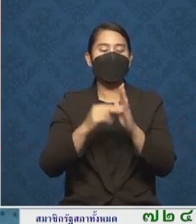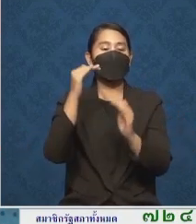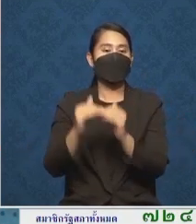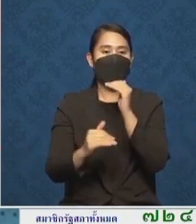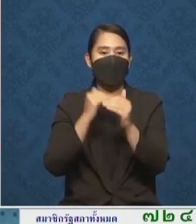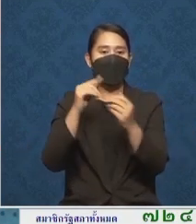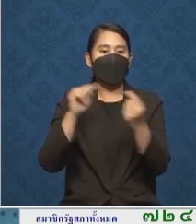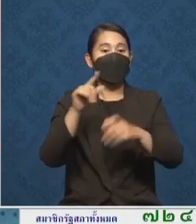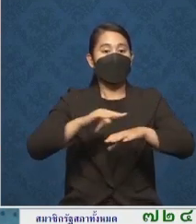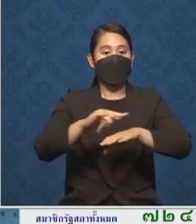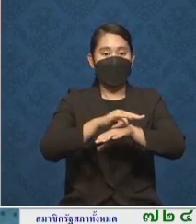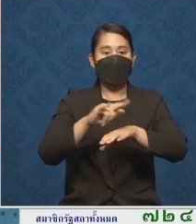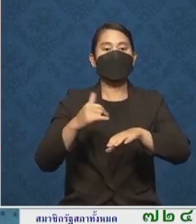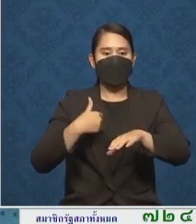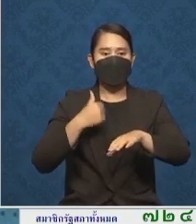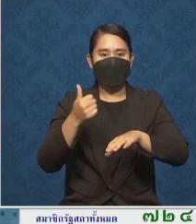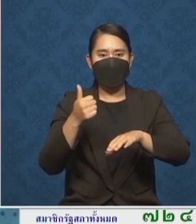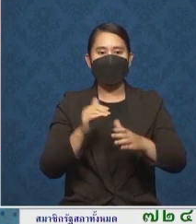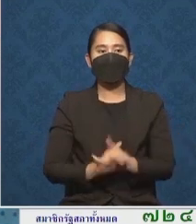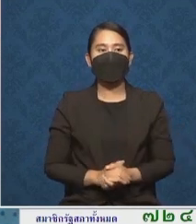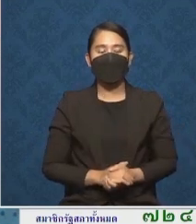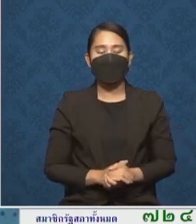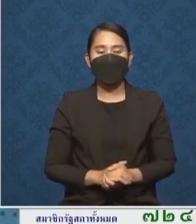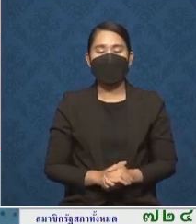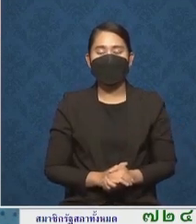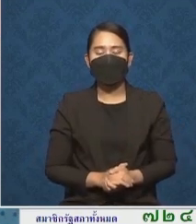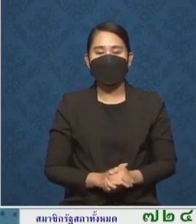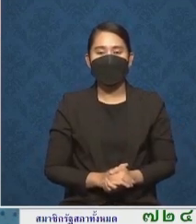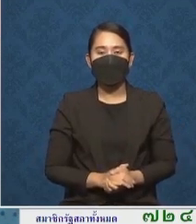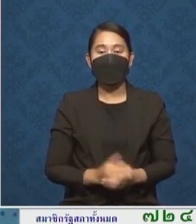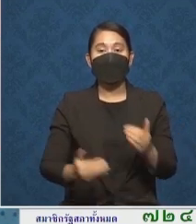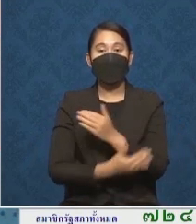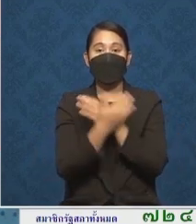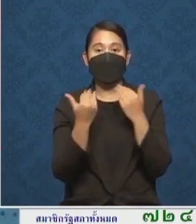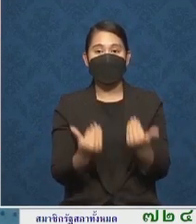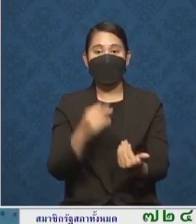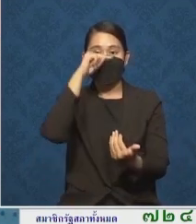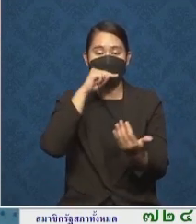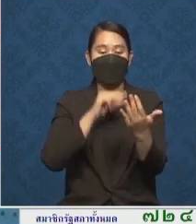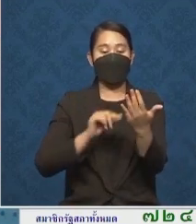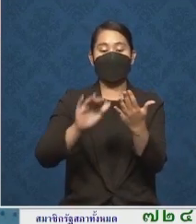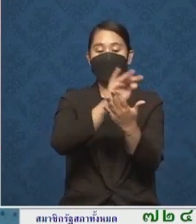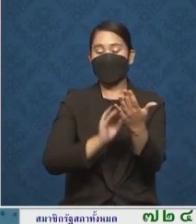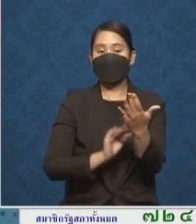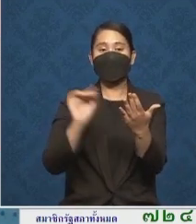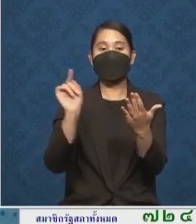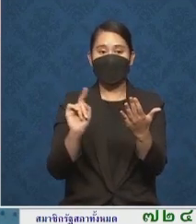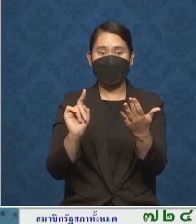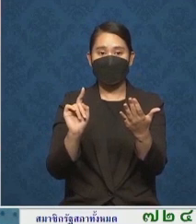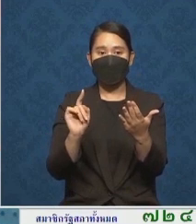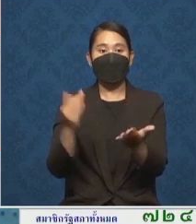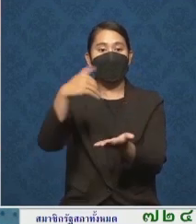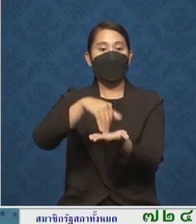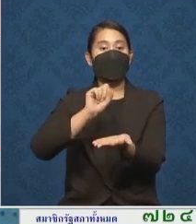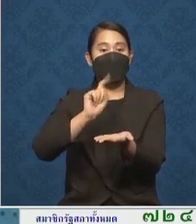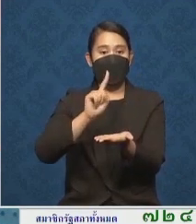ารกส่ทางอา Canal ทุกรูปแบบท่ประทานที่ขอรบครับดังนั้นโอกาททระเทศไย SAR เป็นศูย